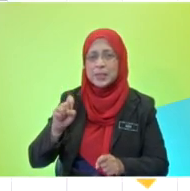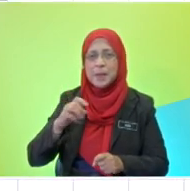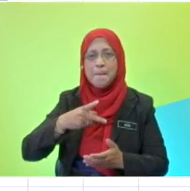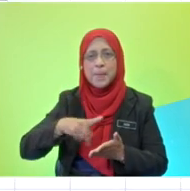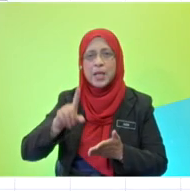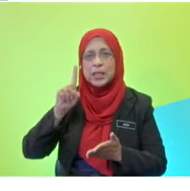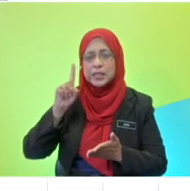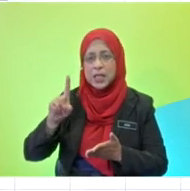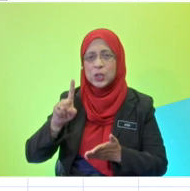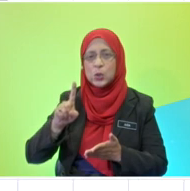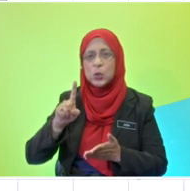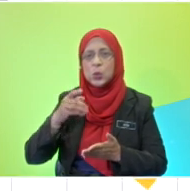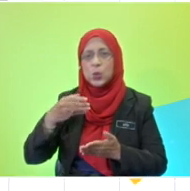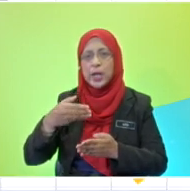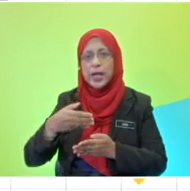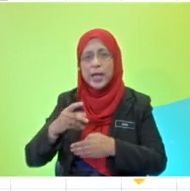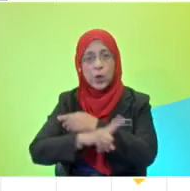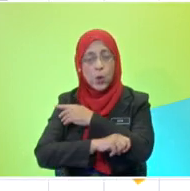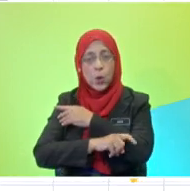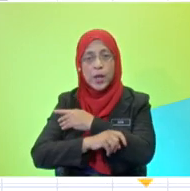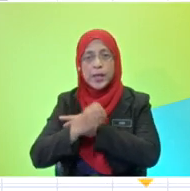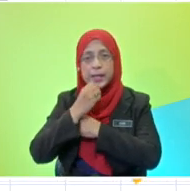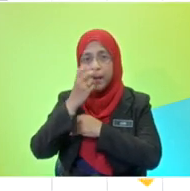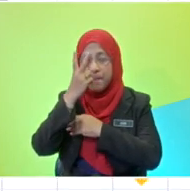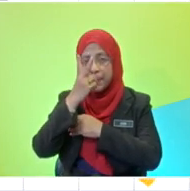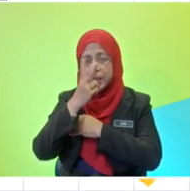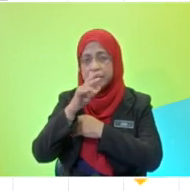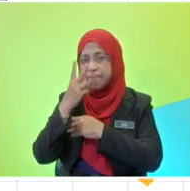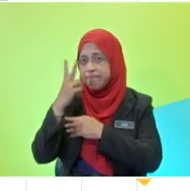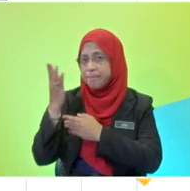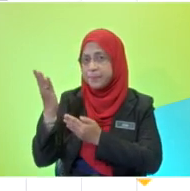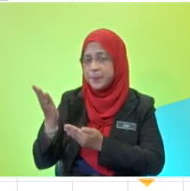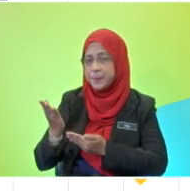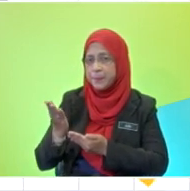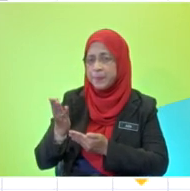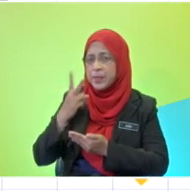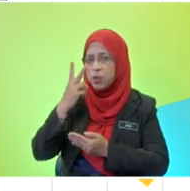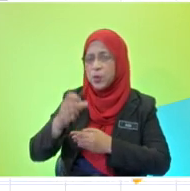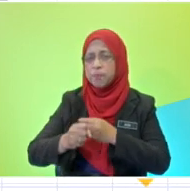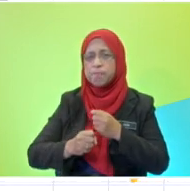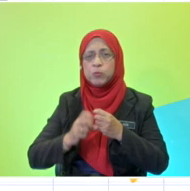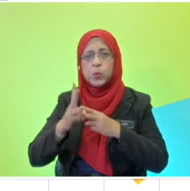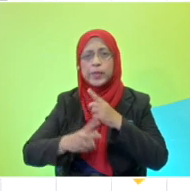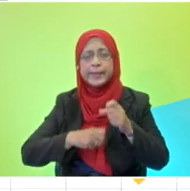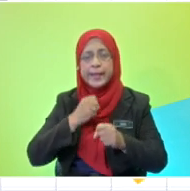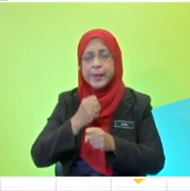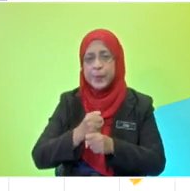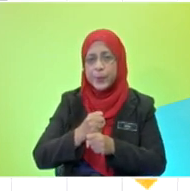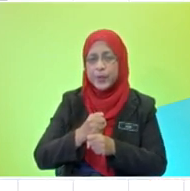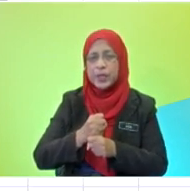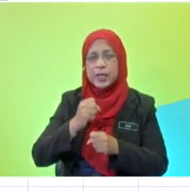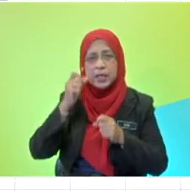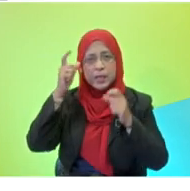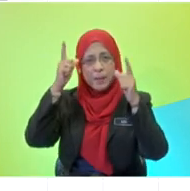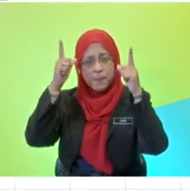ekor biri-biri oke itu umur binatang nih boleh tengok di dekat sini 2 tahun bagi kambing dan biri-biri begitu juga lembu dan